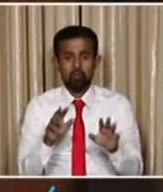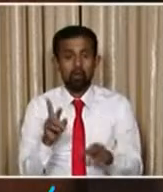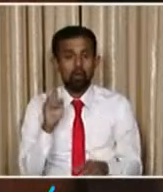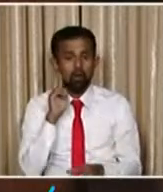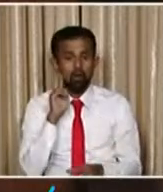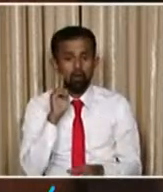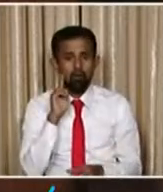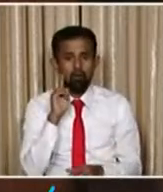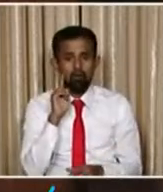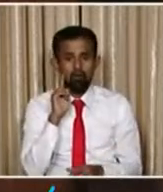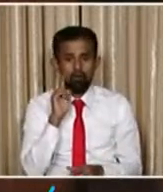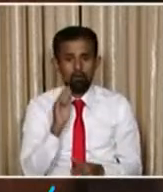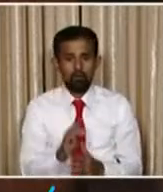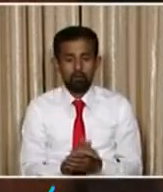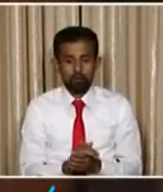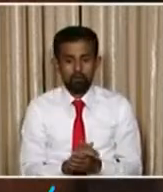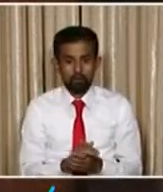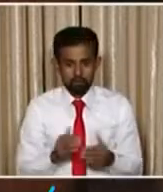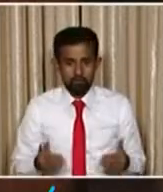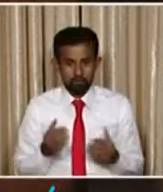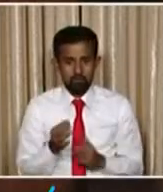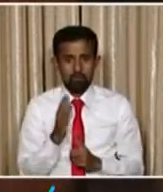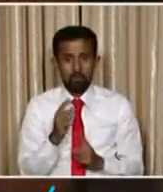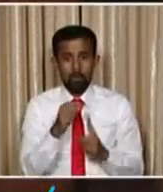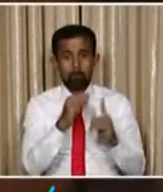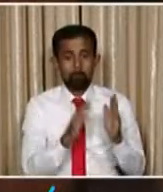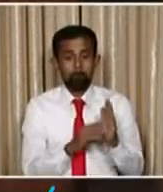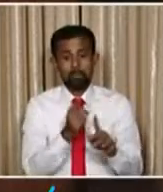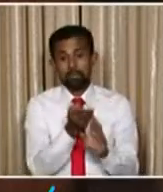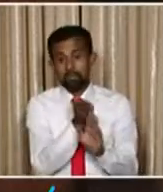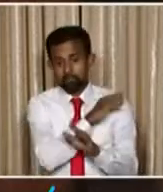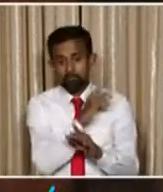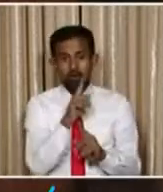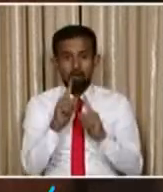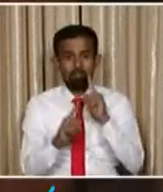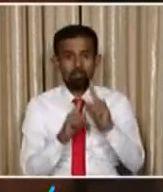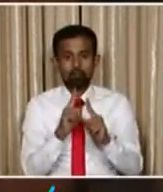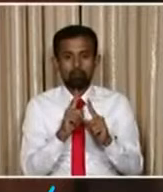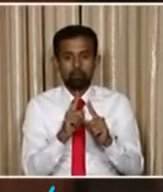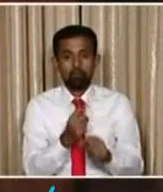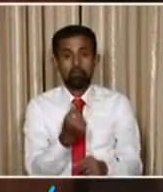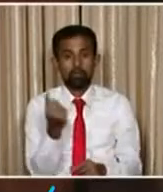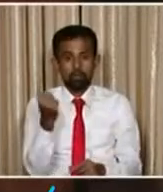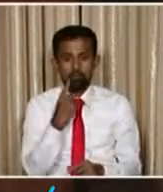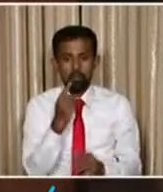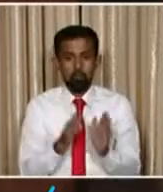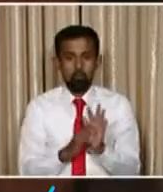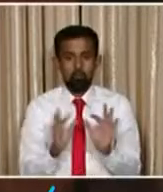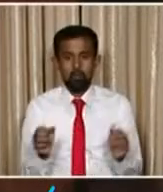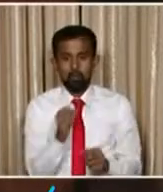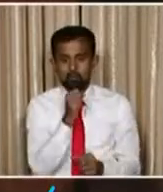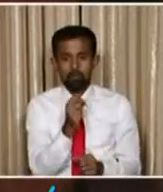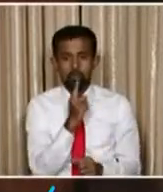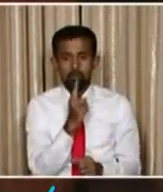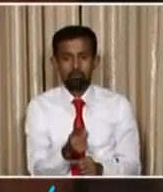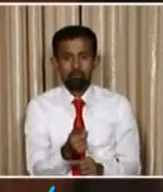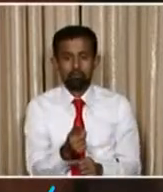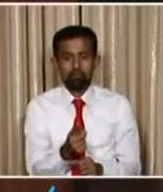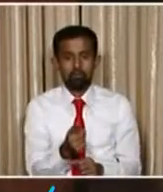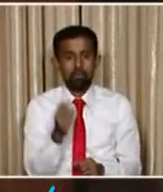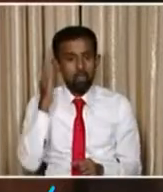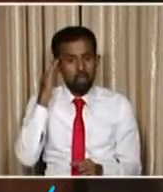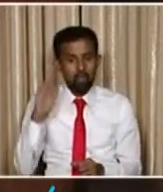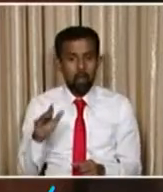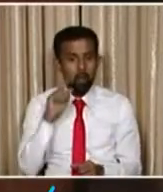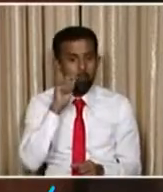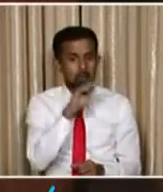වික්‍රමසිංහ දැන් ජනාධිපතිතුමා අගමැතිතුමා කාලේ කියපු කතාවක්. එතුමා කියනවා මාධ්‍ය ඉස්සරහා දැන් ගෑනු